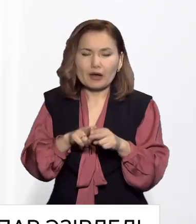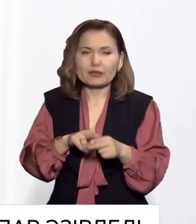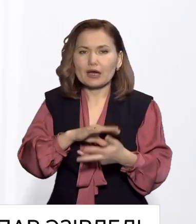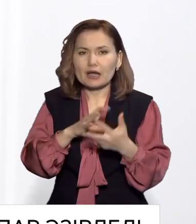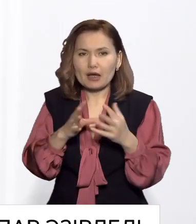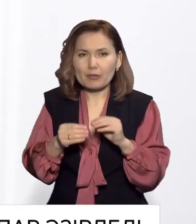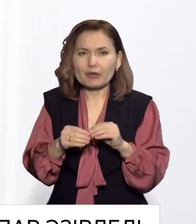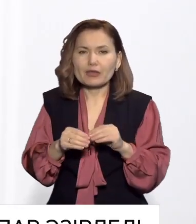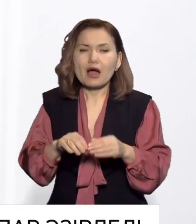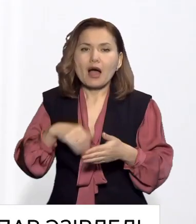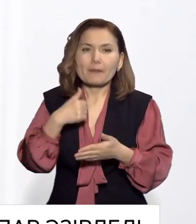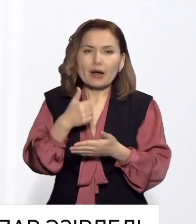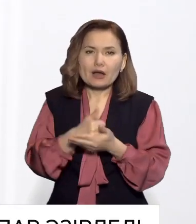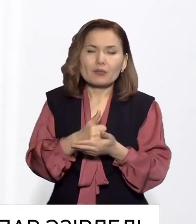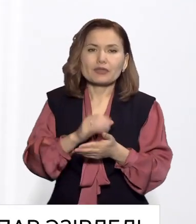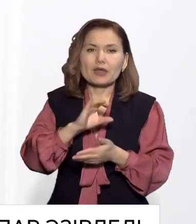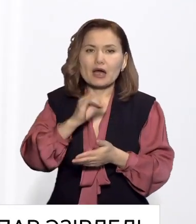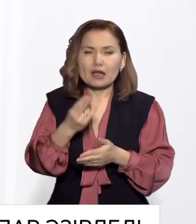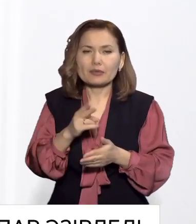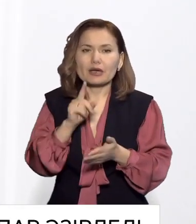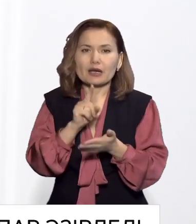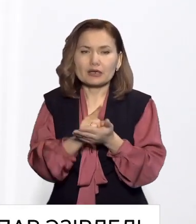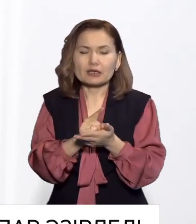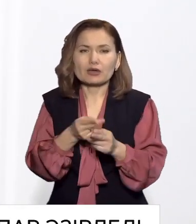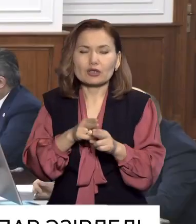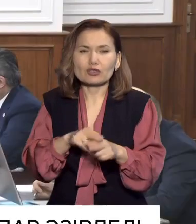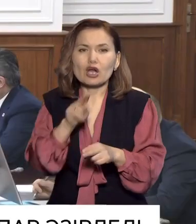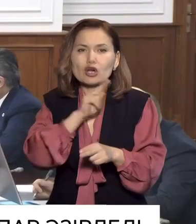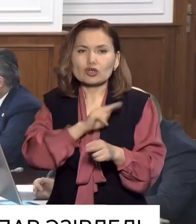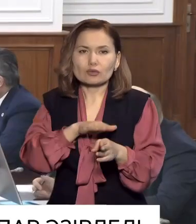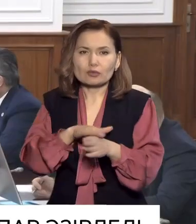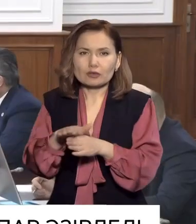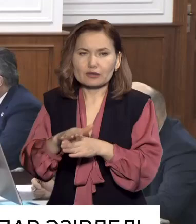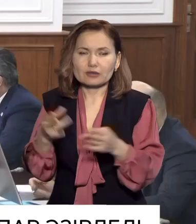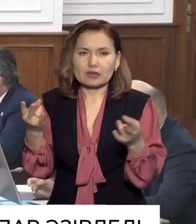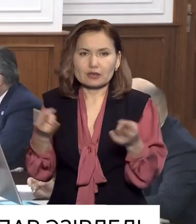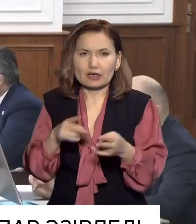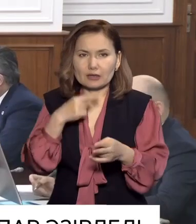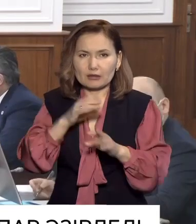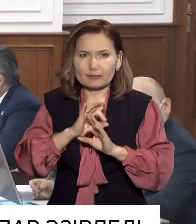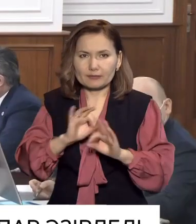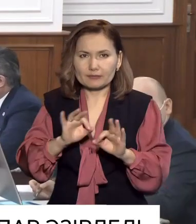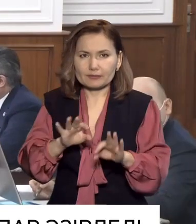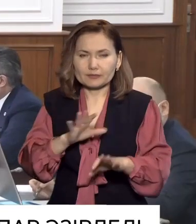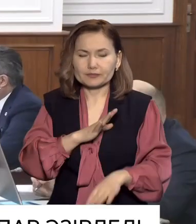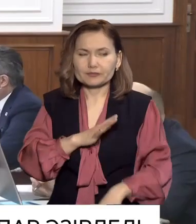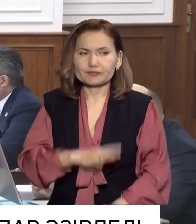параметрлері әртүрлі. Бастысы әлеуметтік міндеттемелер азаймайды деп сендіріп отыр үкімет мүшелері.